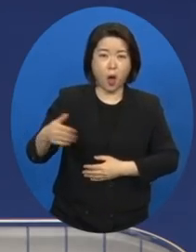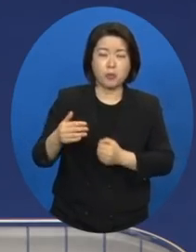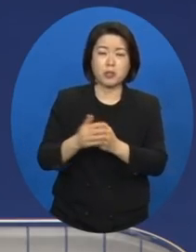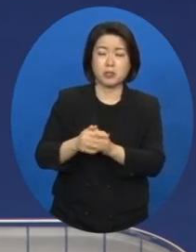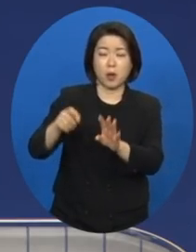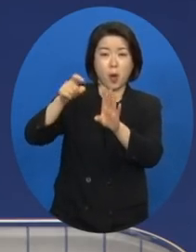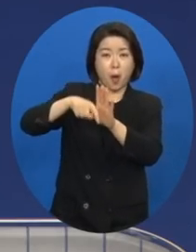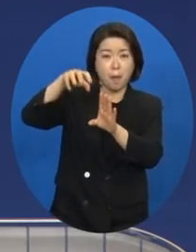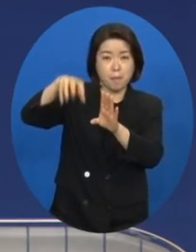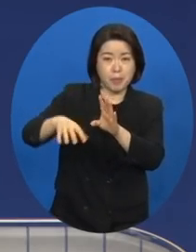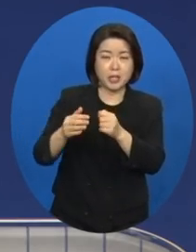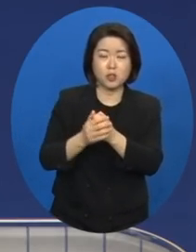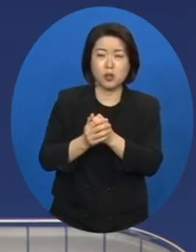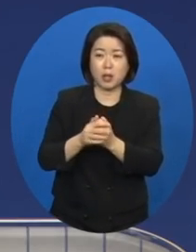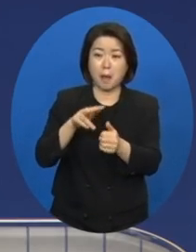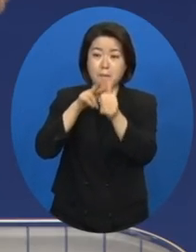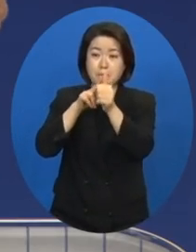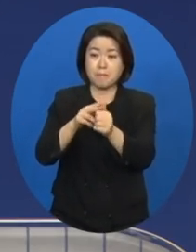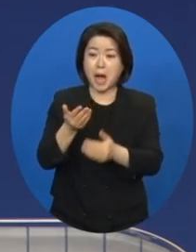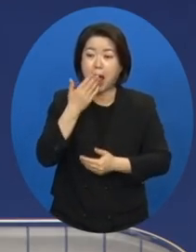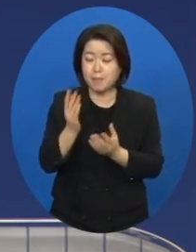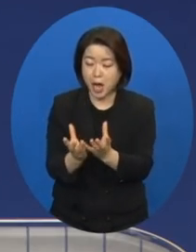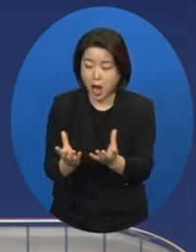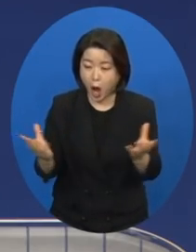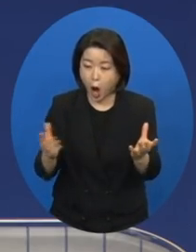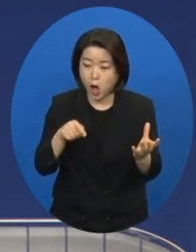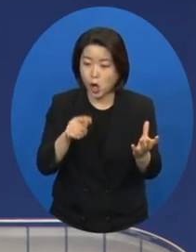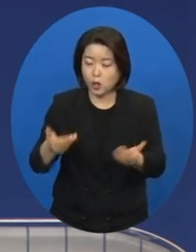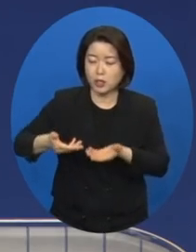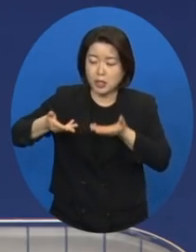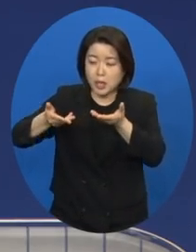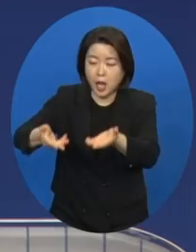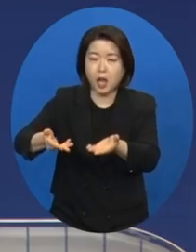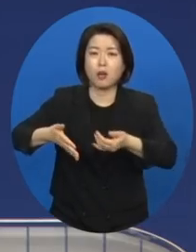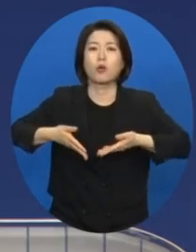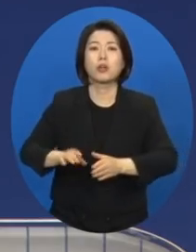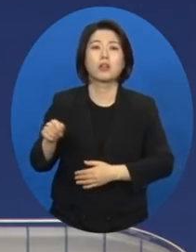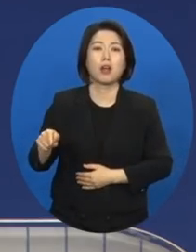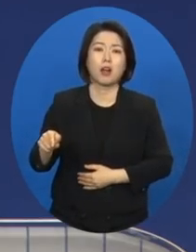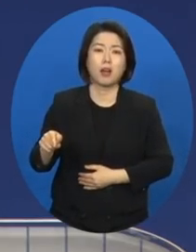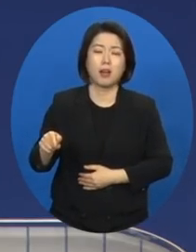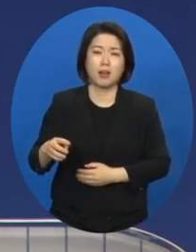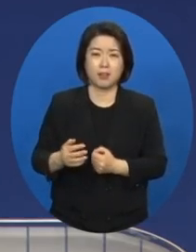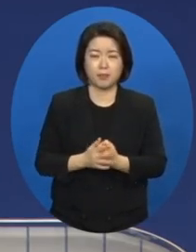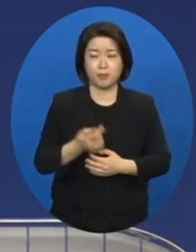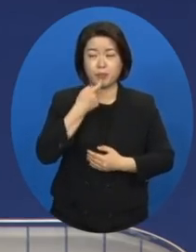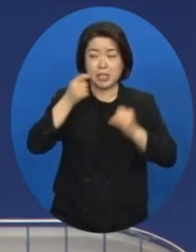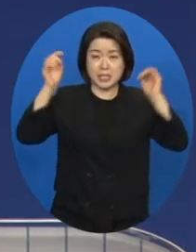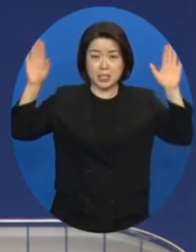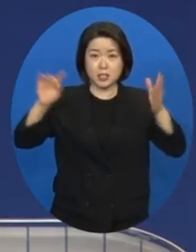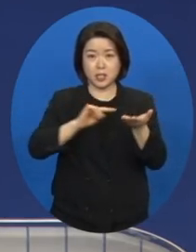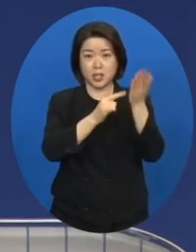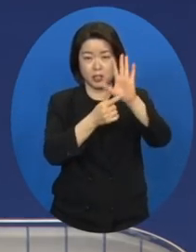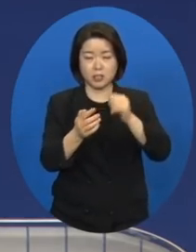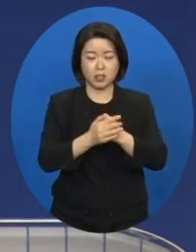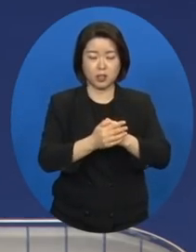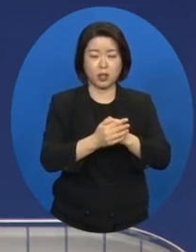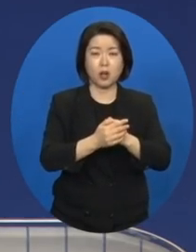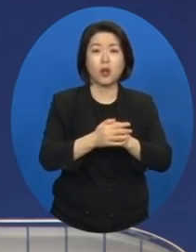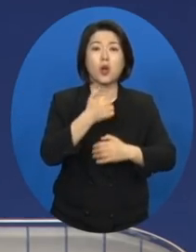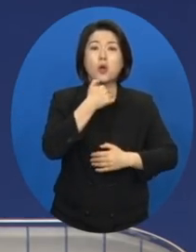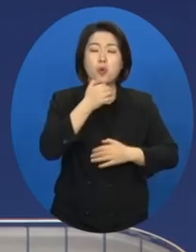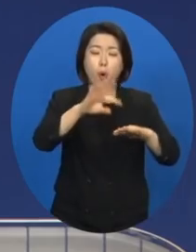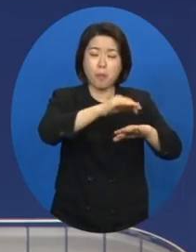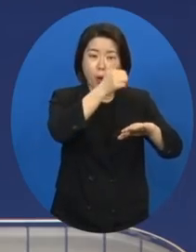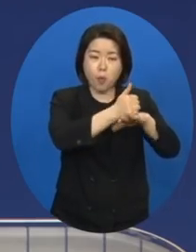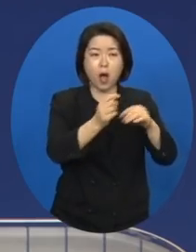베들레헴의 구유에서 누이셨다, 거기서 태어났어요. 천사가 등장하던 밤에 황제는 로마의 황제